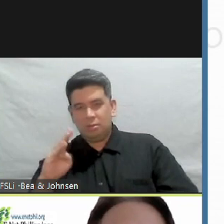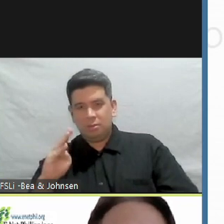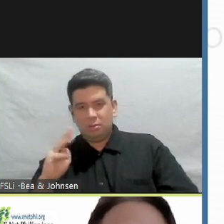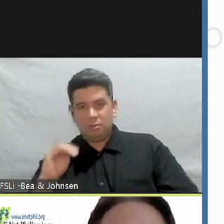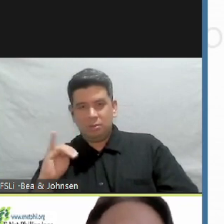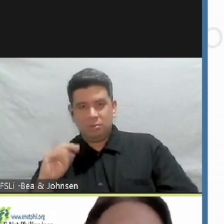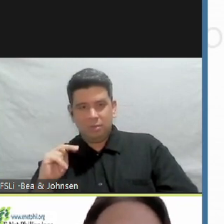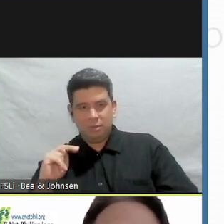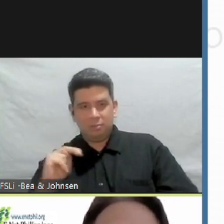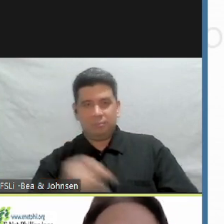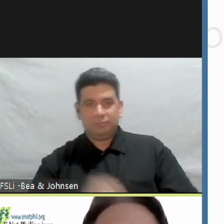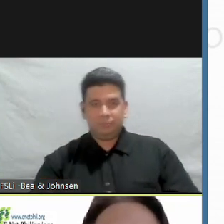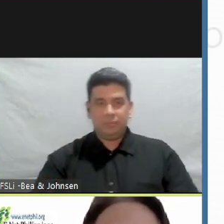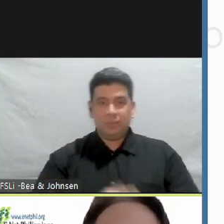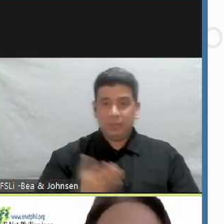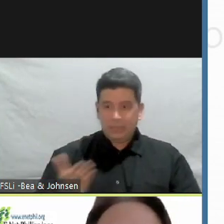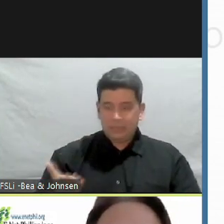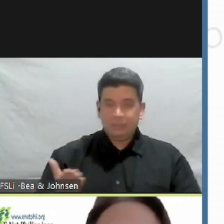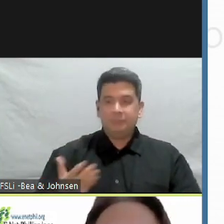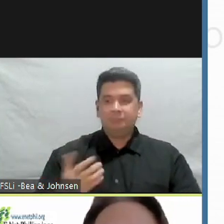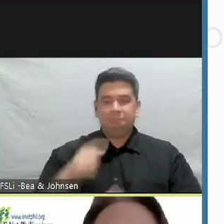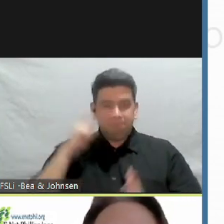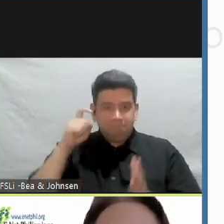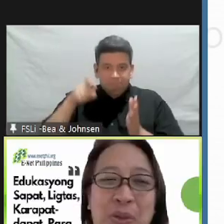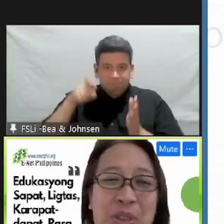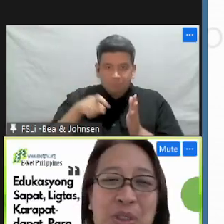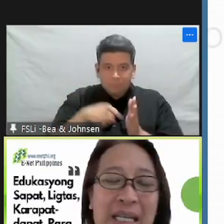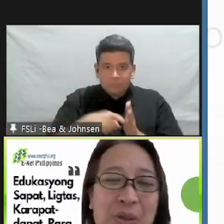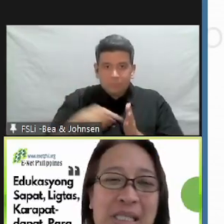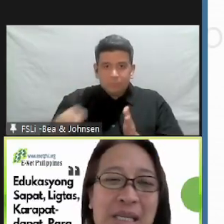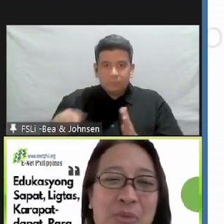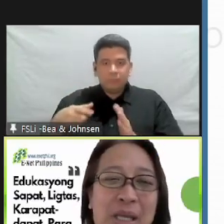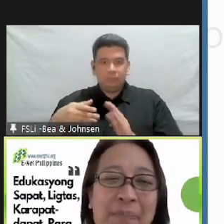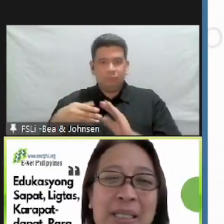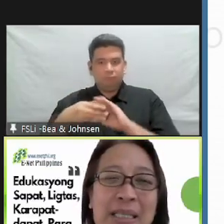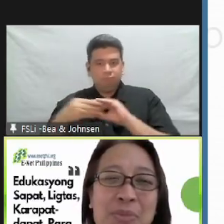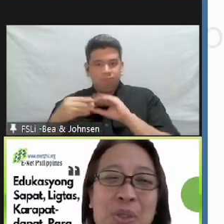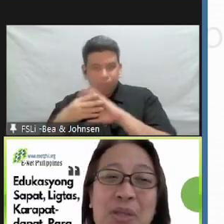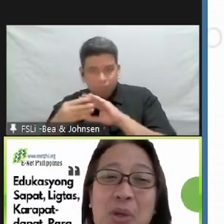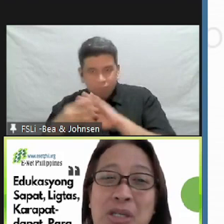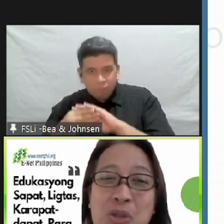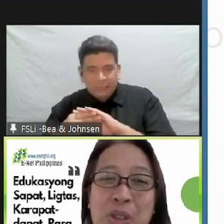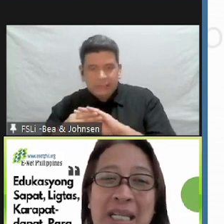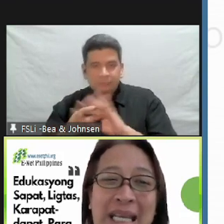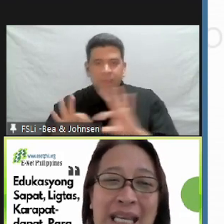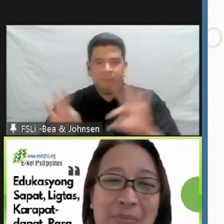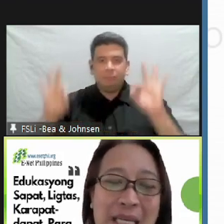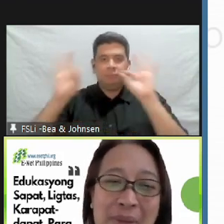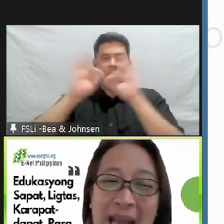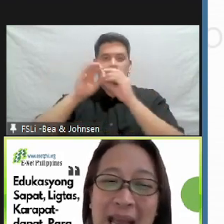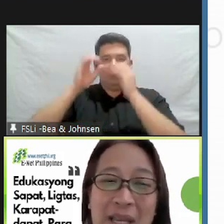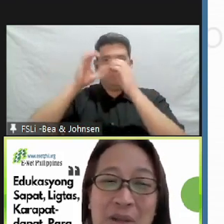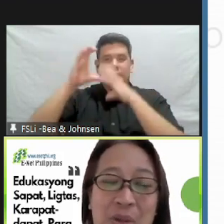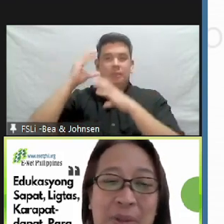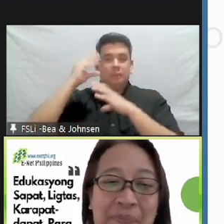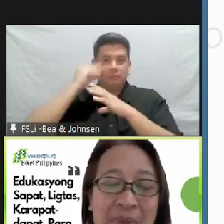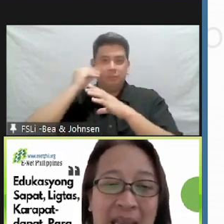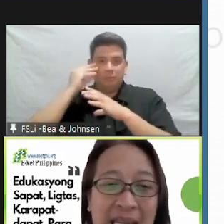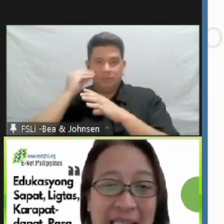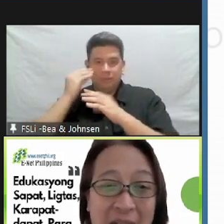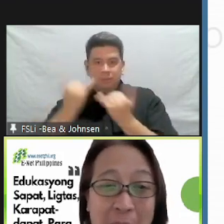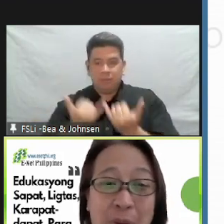ang MTB-MLE at ang kahalagahan nito sa pagtataguyod ng inklusibo at epektibong edukasyon. Binibigay